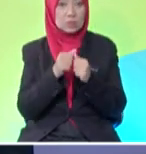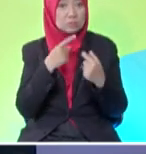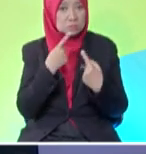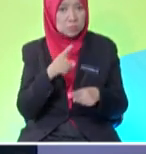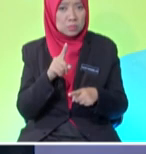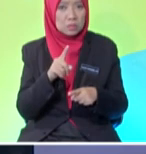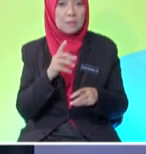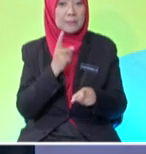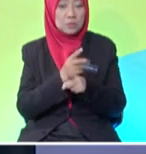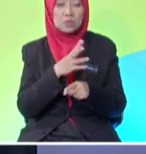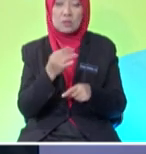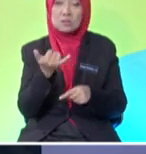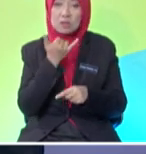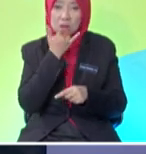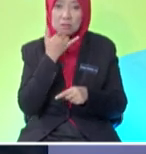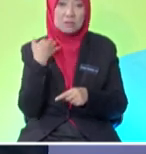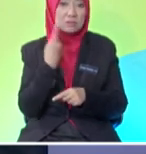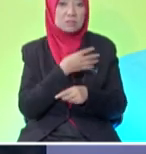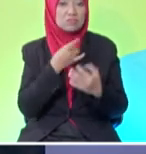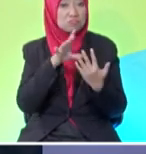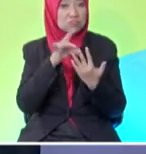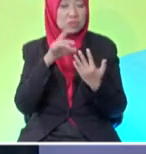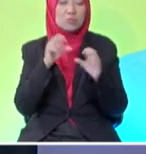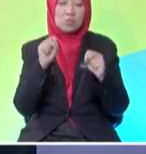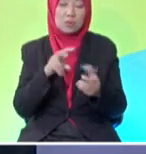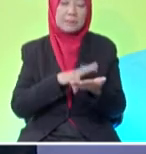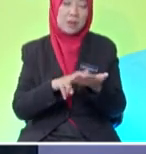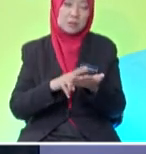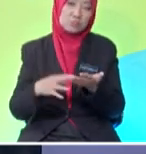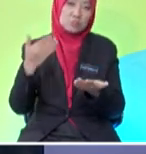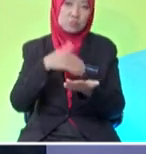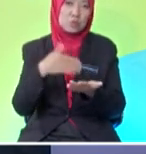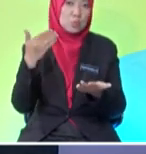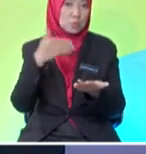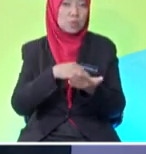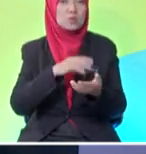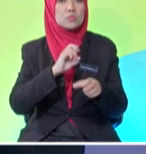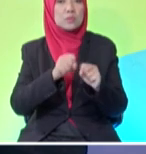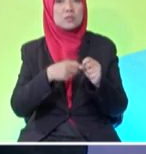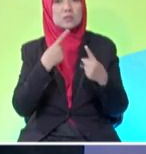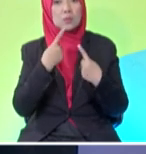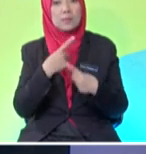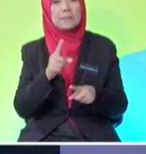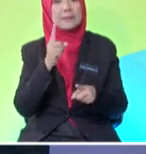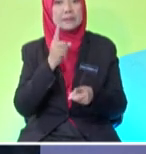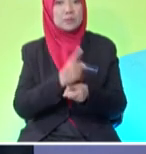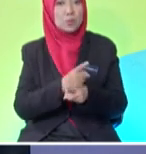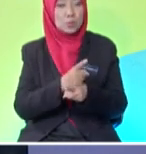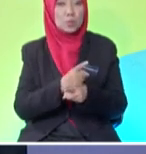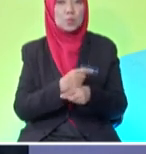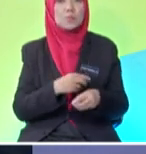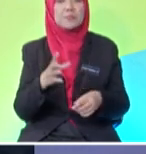betul dan salah yang kita Letakkan Oke boleh baca berulang-ulang kali supaya kita pastikan jawaban yang kita letak tuh adalah betul-betul